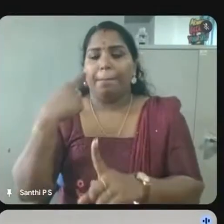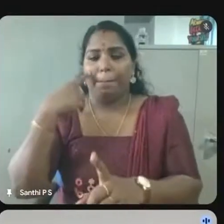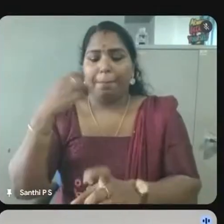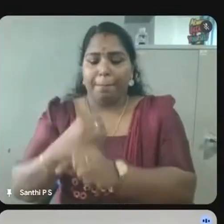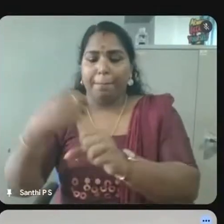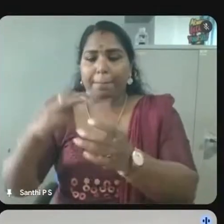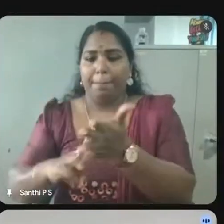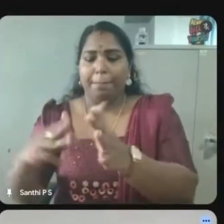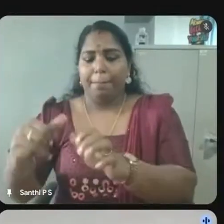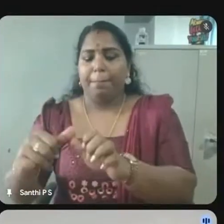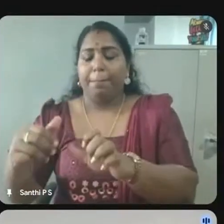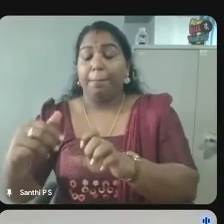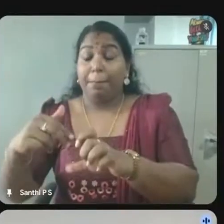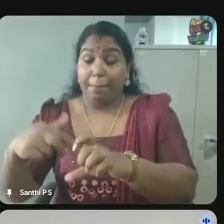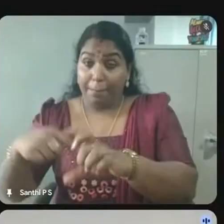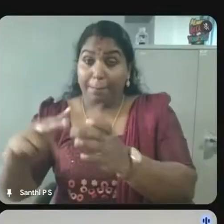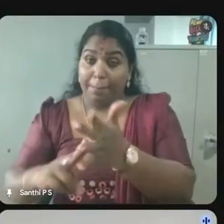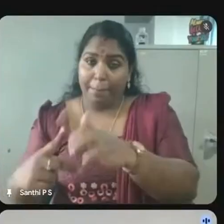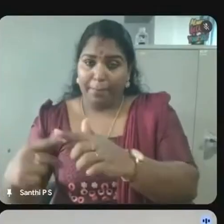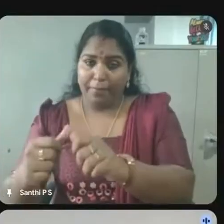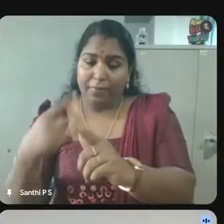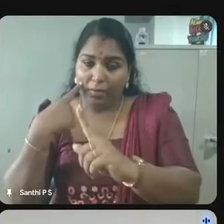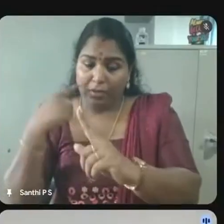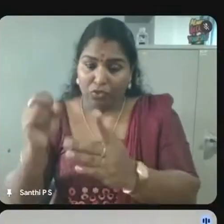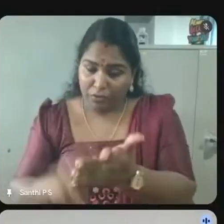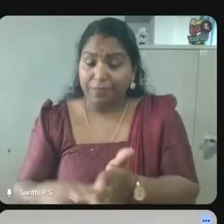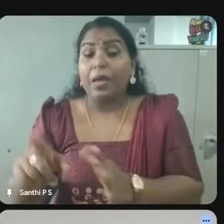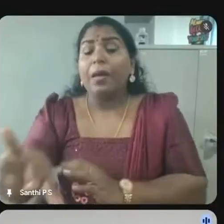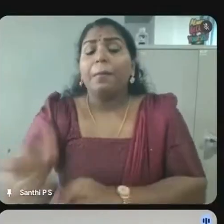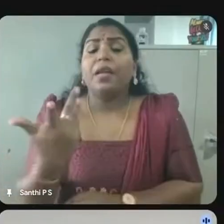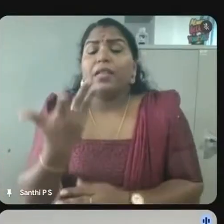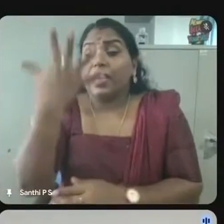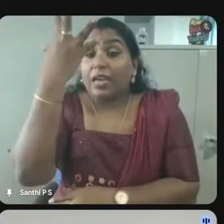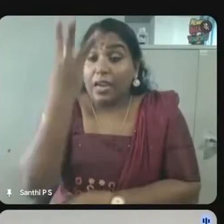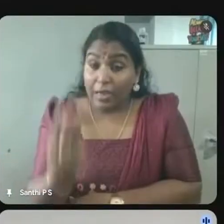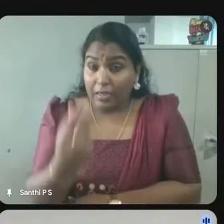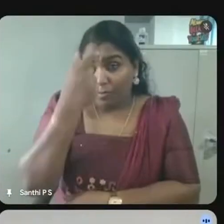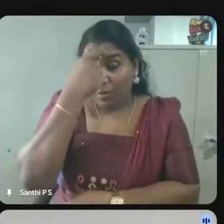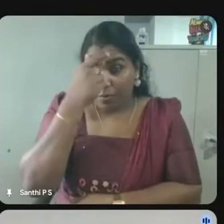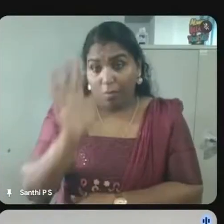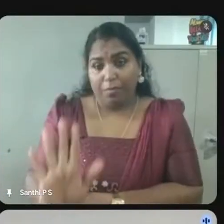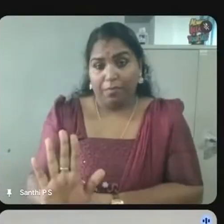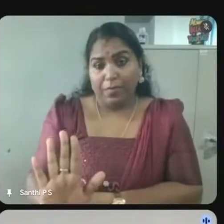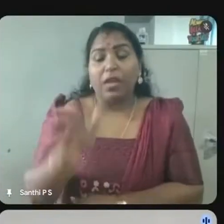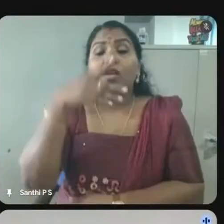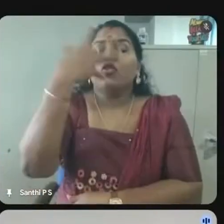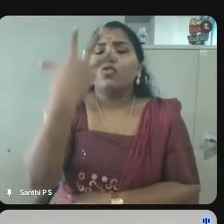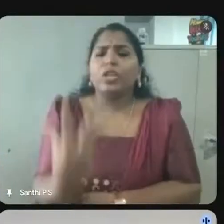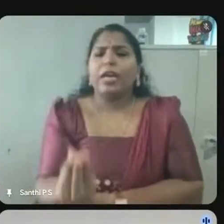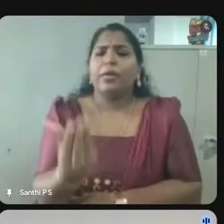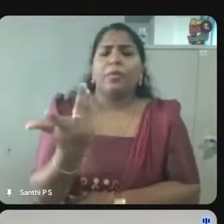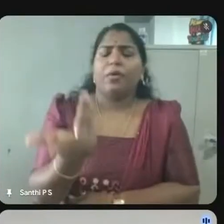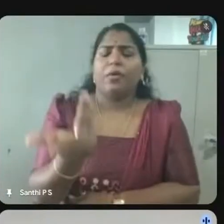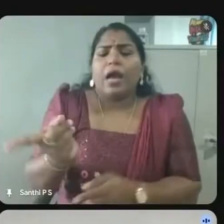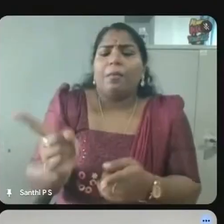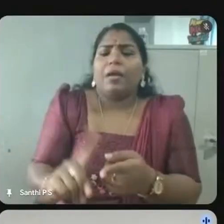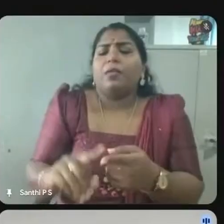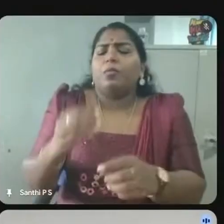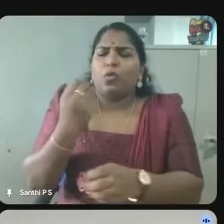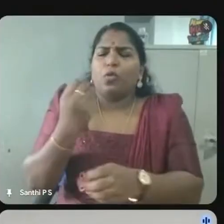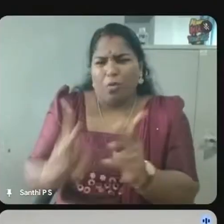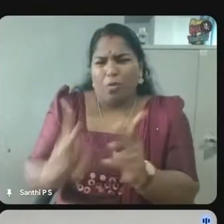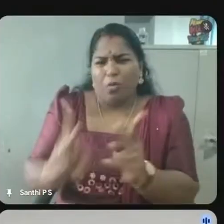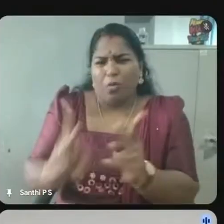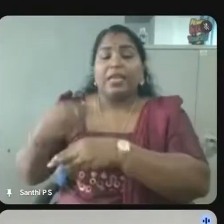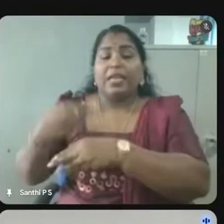ഒരു കണ്ടീഷനുമാണ്. ഏറ്റവും അധികം നമ്മൾ ശ്രദ്ധിക്കേണ്ട ഒരു കാര്യം, ഇത് ജനിതക രോഗമാണ്. ഇങ്ങനെ പല ജനിതക രോഗങ്ങൾ ഉള്ളവരിൽ